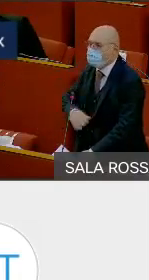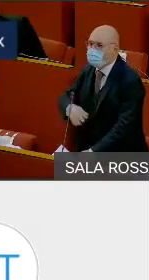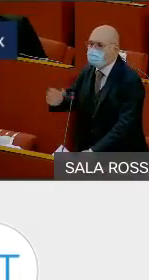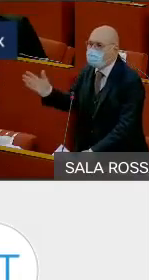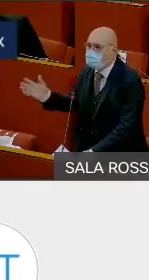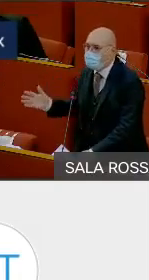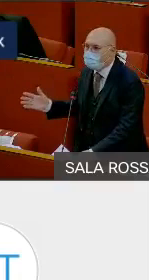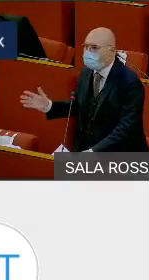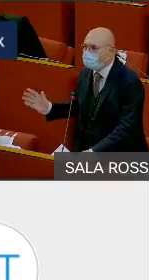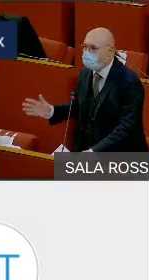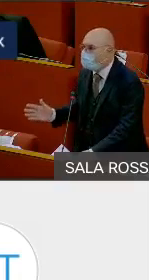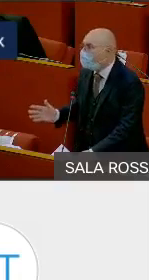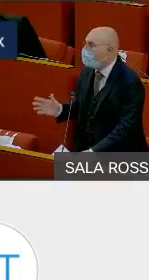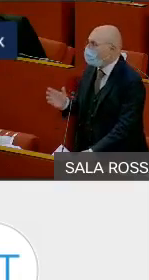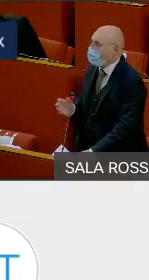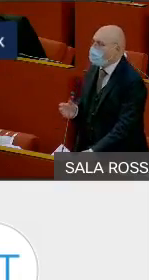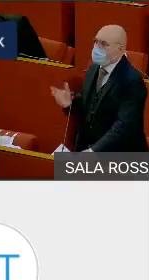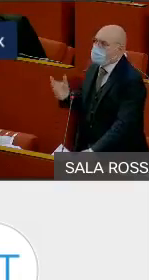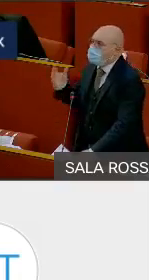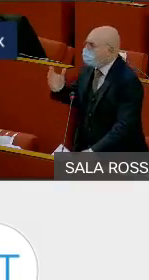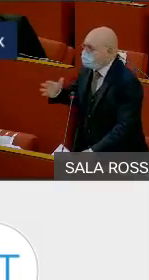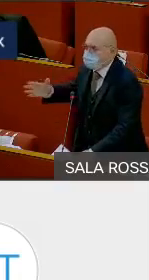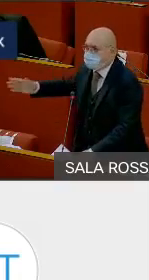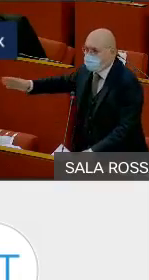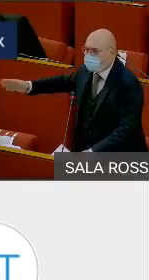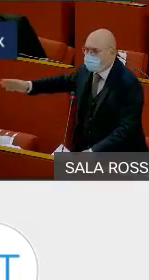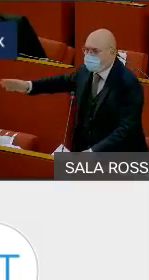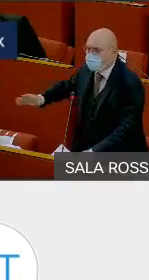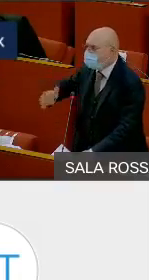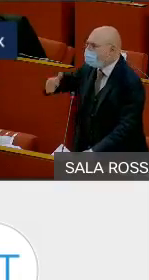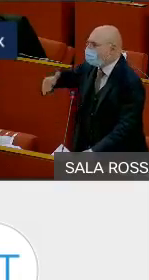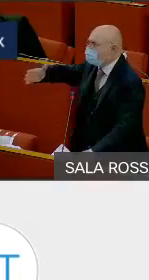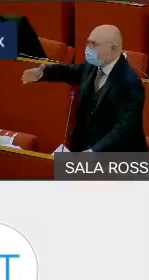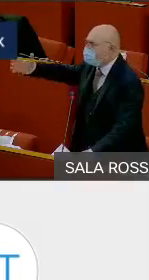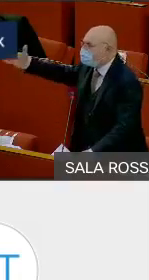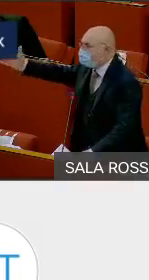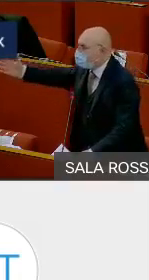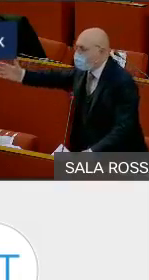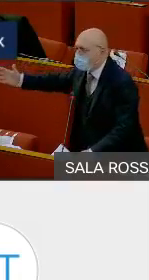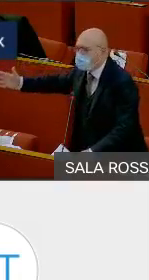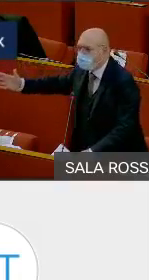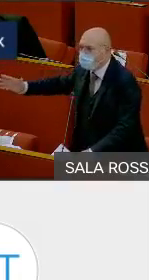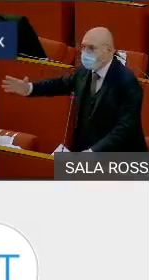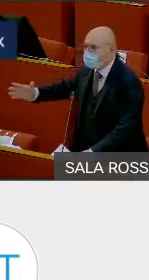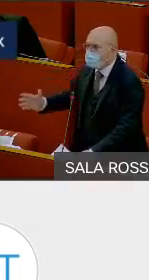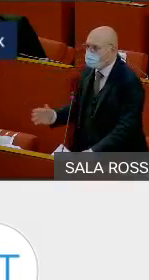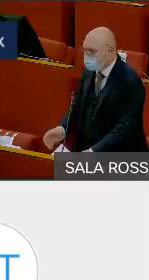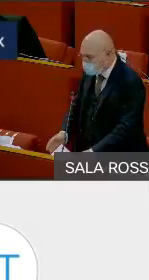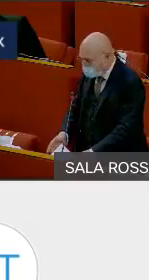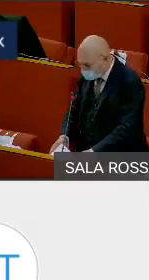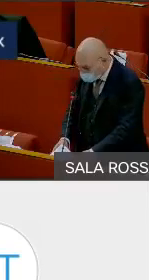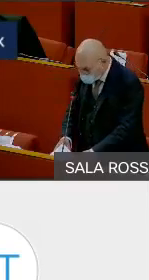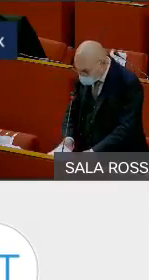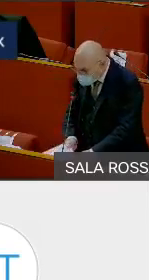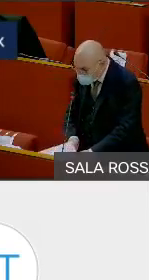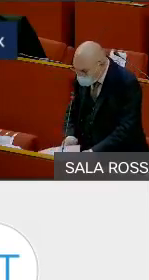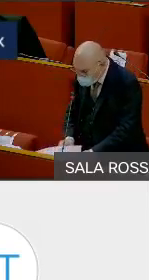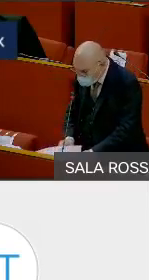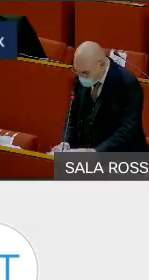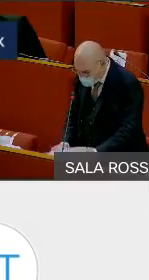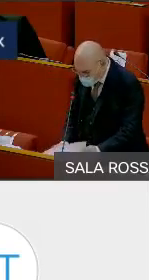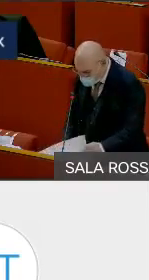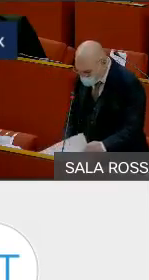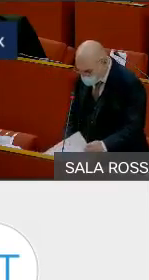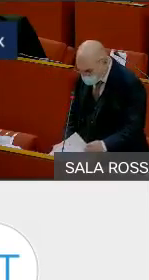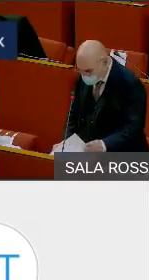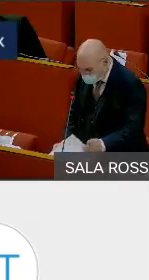proprietà acquisite e lì persone emendamenti che fissano diversi diverse dettate i